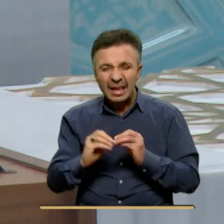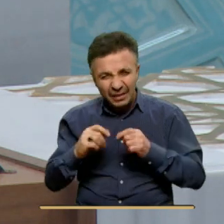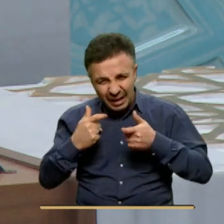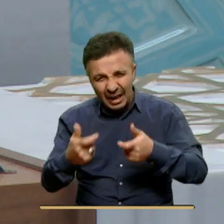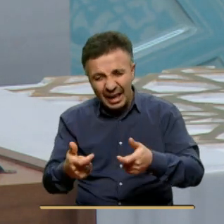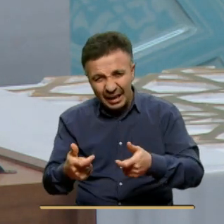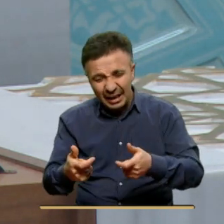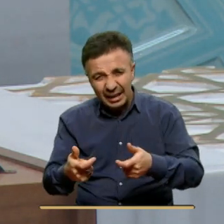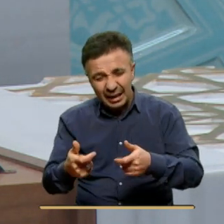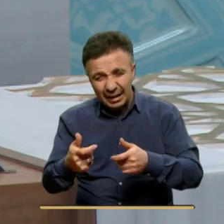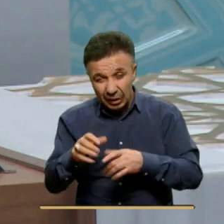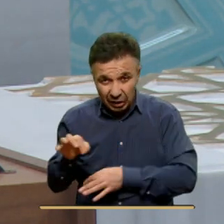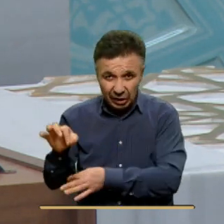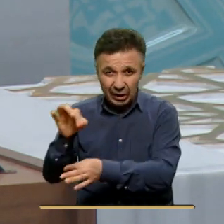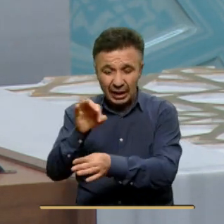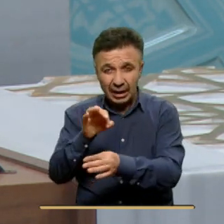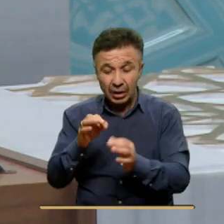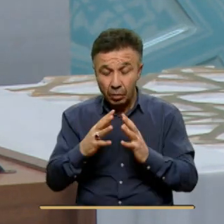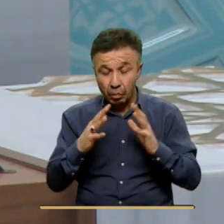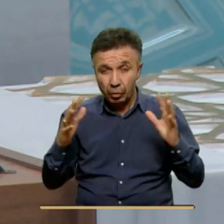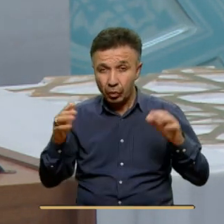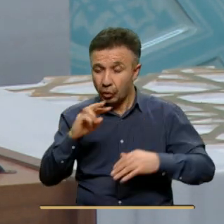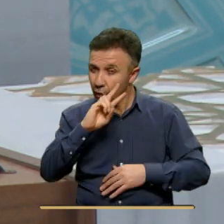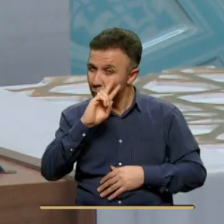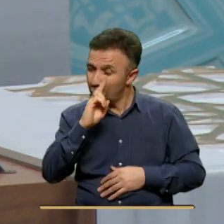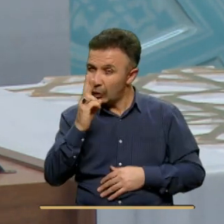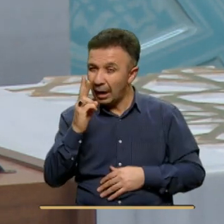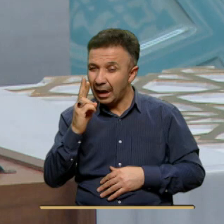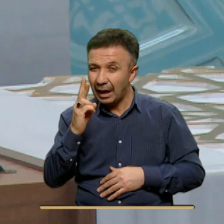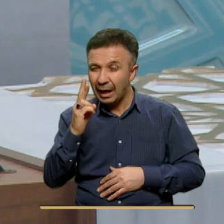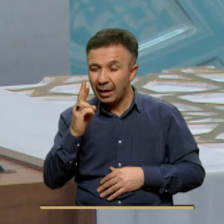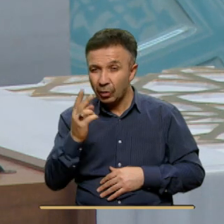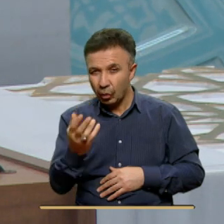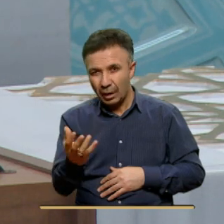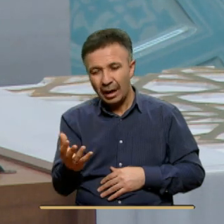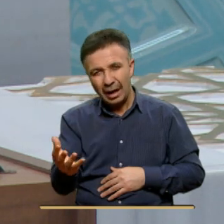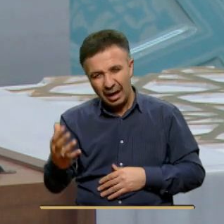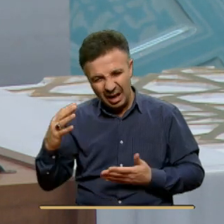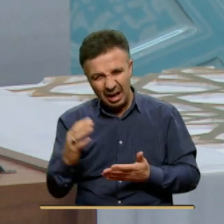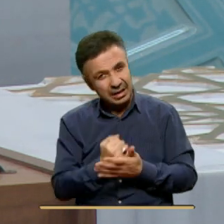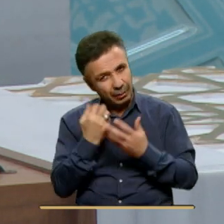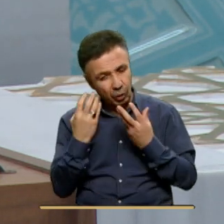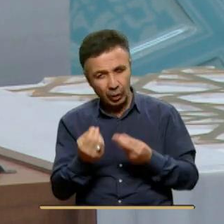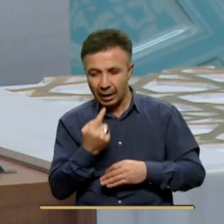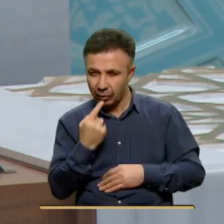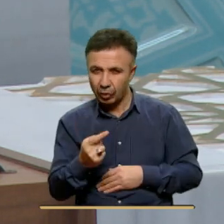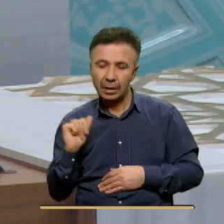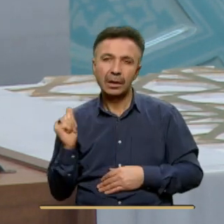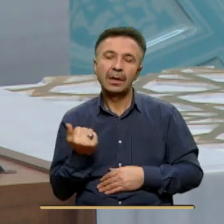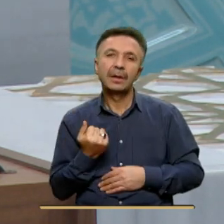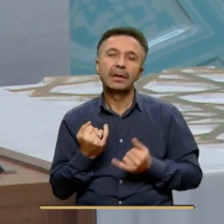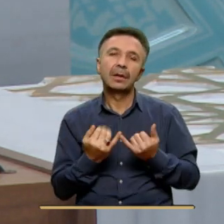onlar apaçık büyük günah ve iftira yükünü yüklenmiş olurlar buyuruyor. Kıymetli